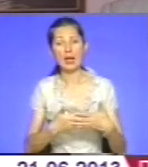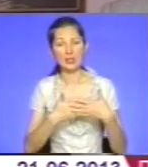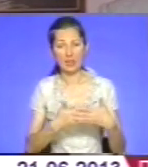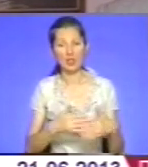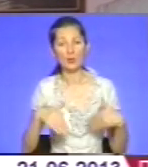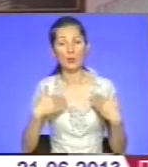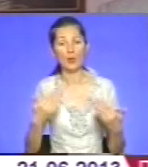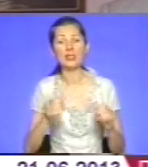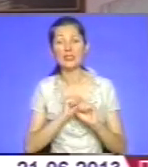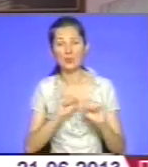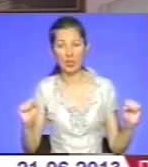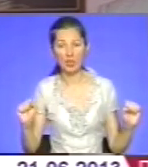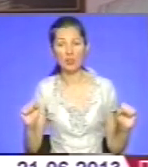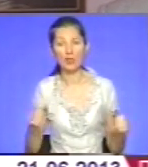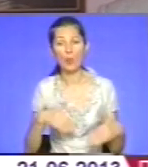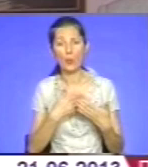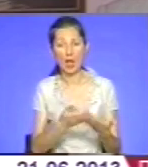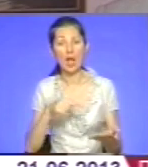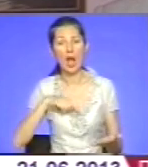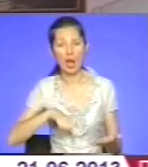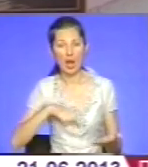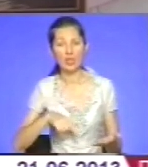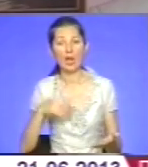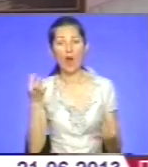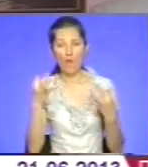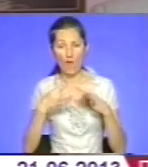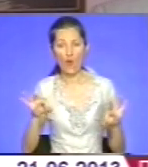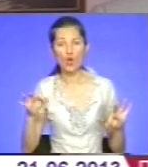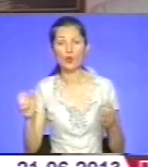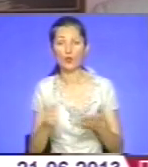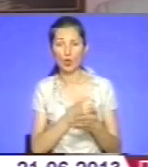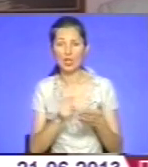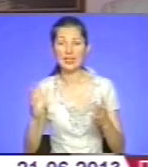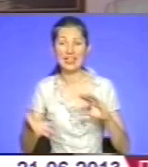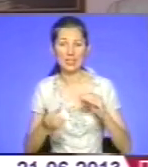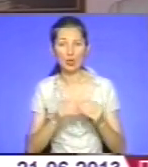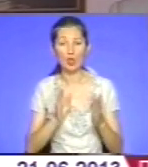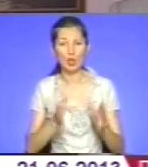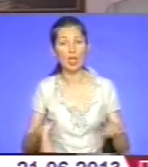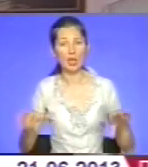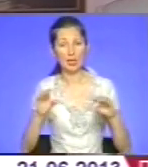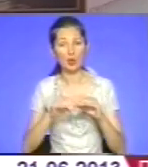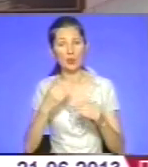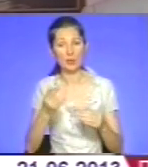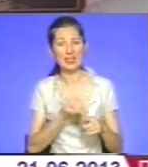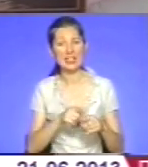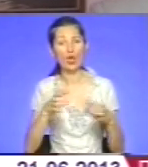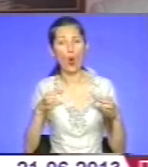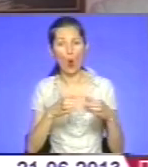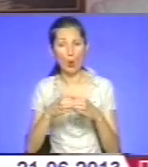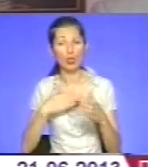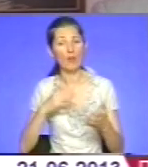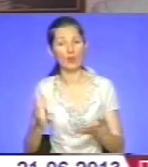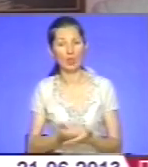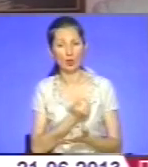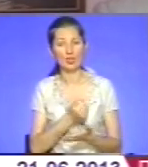проявляють сміливість, вони проявляють характер, волю, досягнуті результати. Тільки разом з ними, з цією командою, нам вдалося